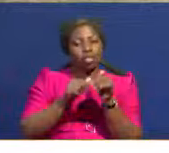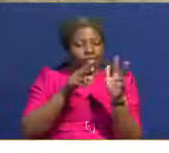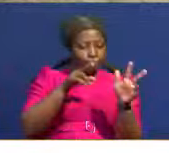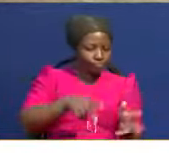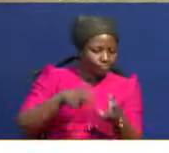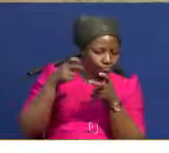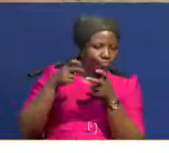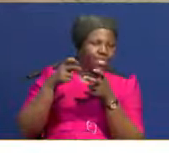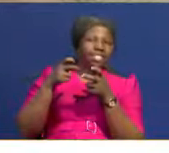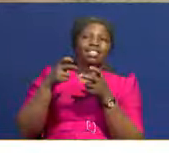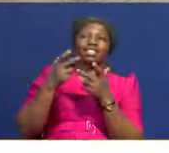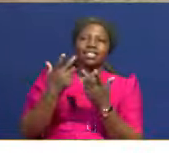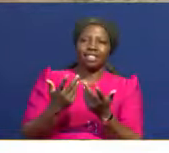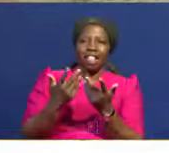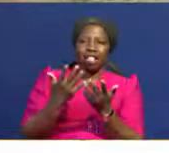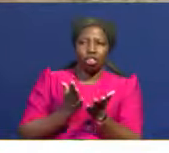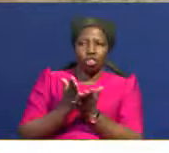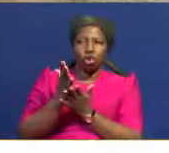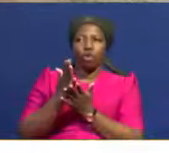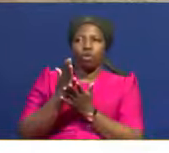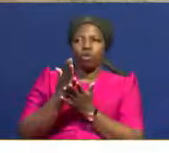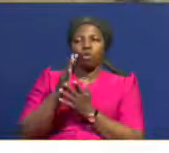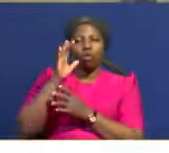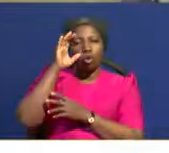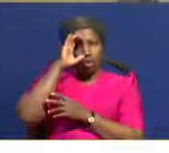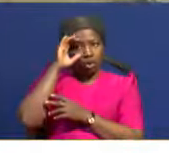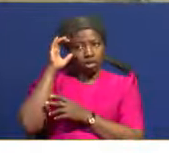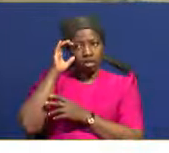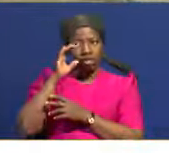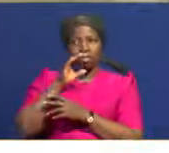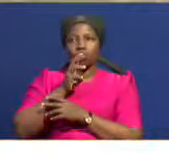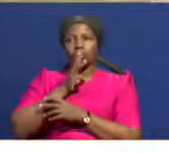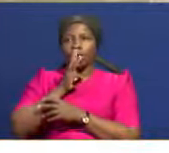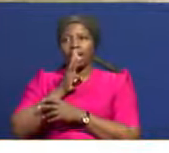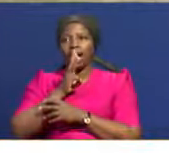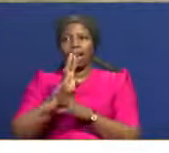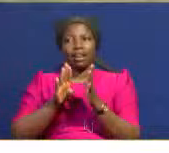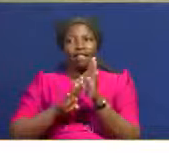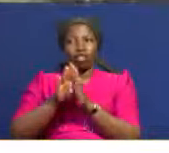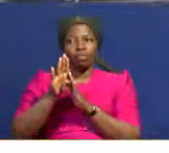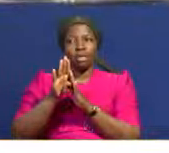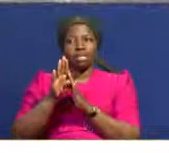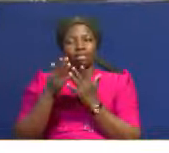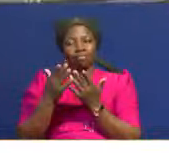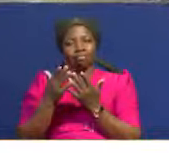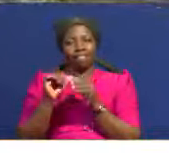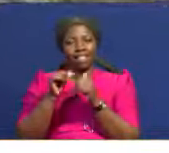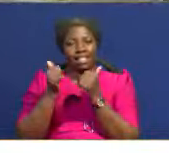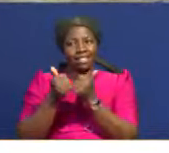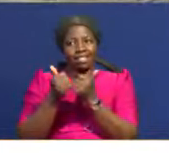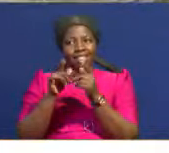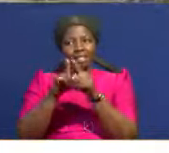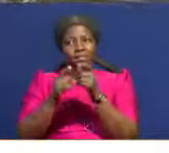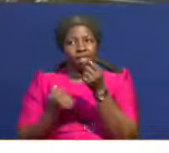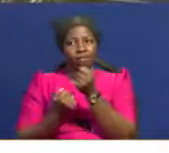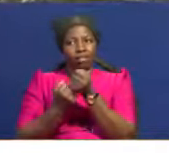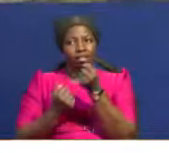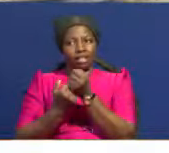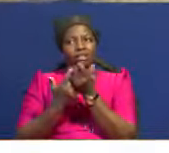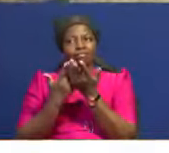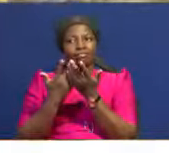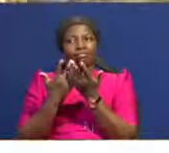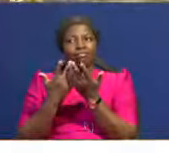kupitia shirika la kuimarisha usambazaji wa maji pwani na kufadhiliwa na mpango wa kitaifa wa kukabiliana na ukame, utawanufaisha zaidi ya